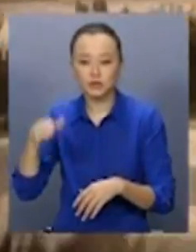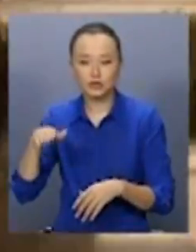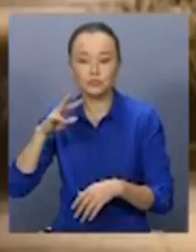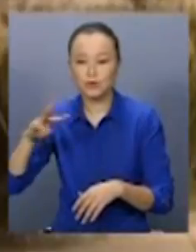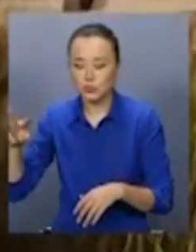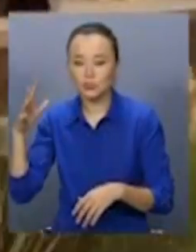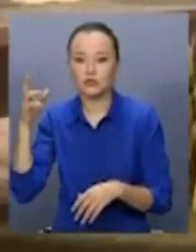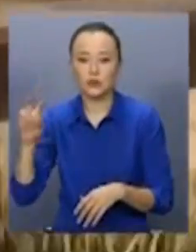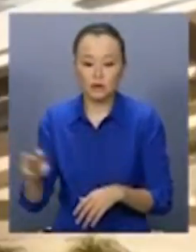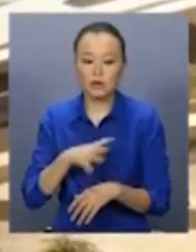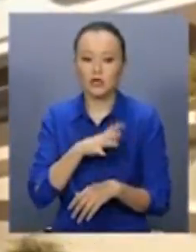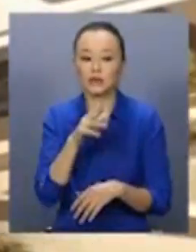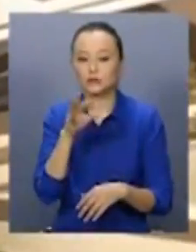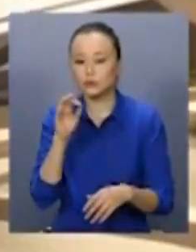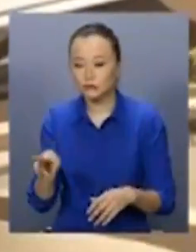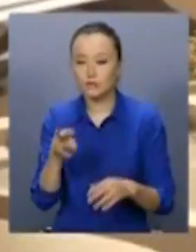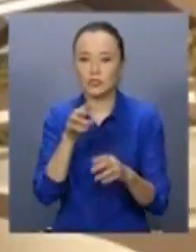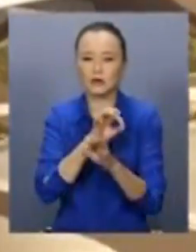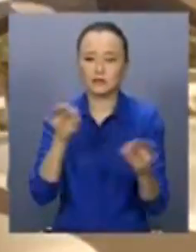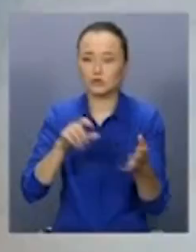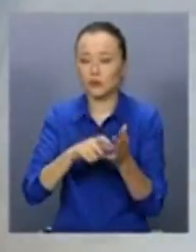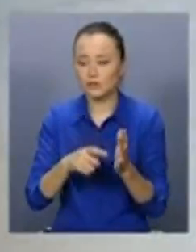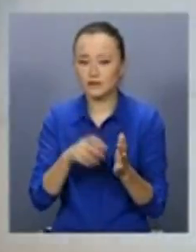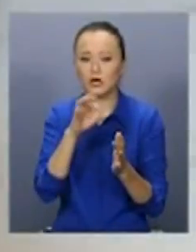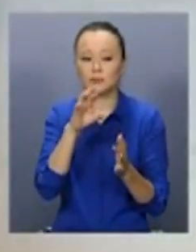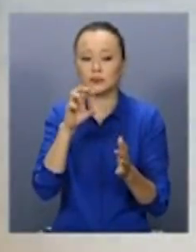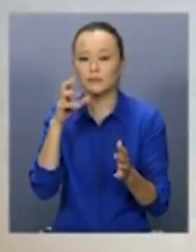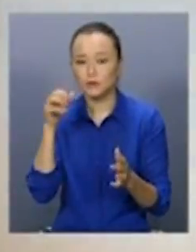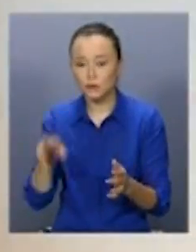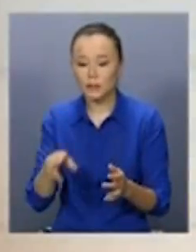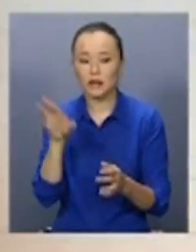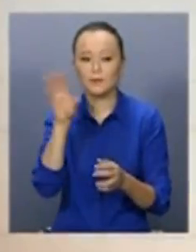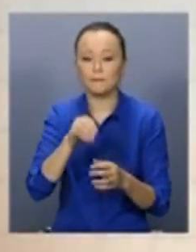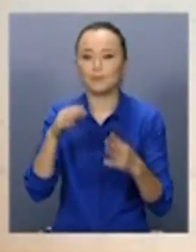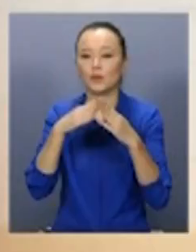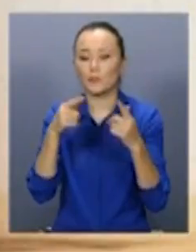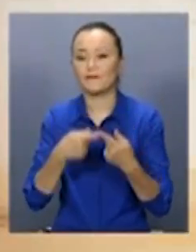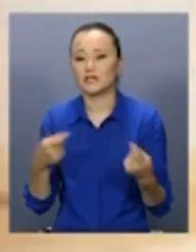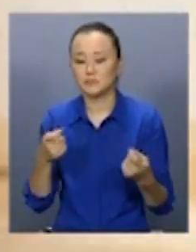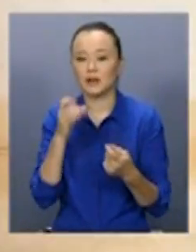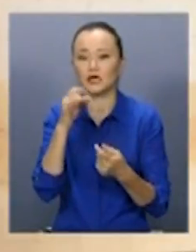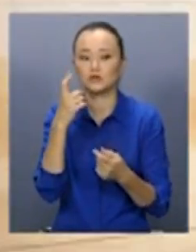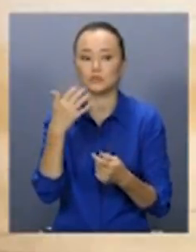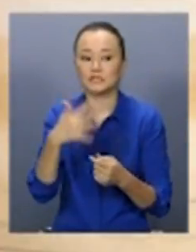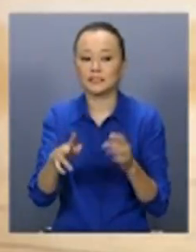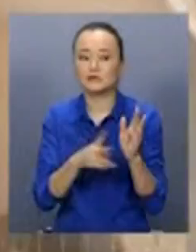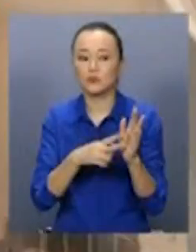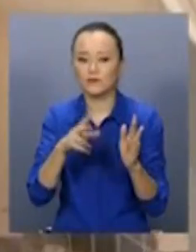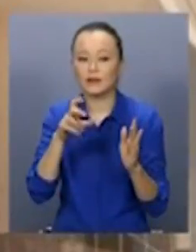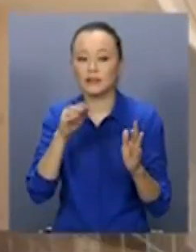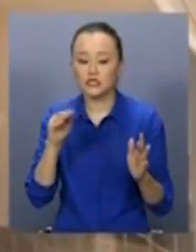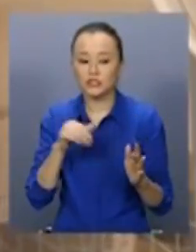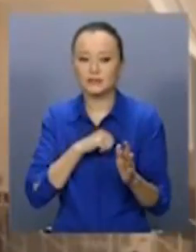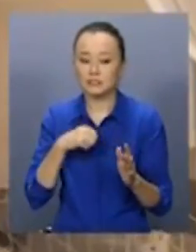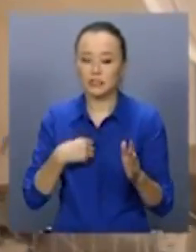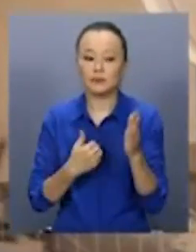ішінде кондоминиумдар, керемет кеңселер, обсерватория, Four Seasons қонақ үйі және 157-ші қабатында әлемдегі ең